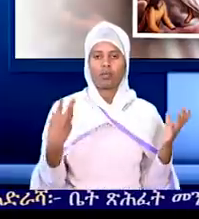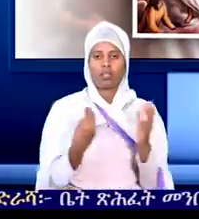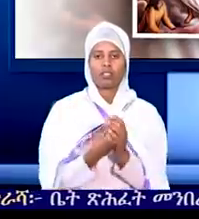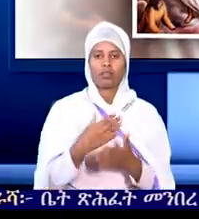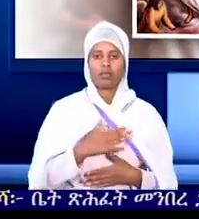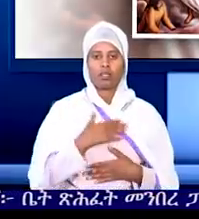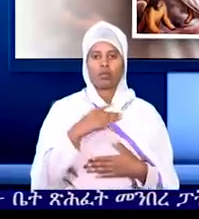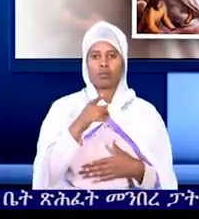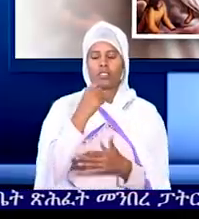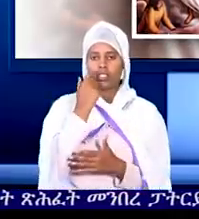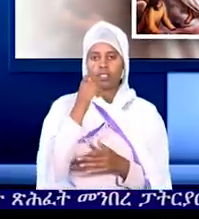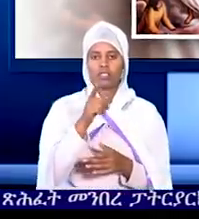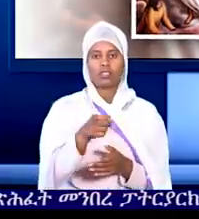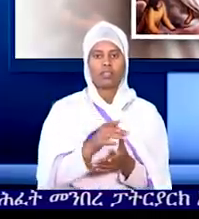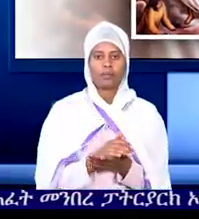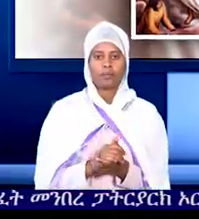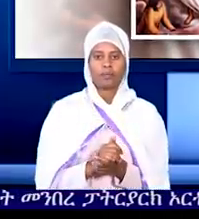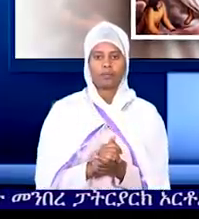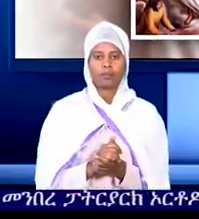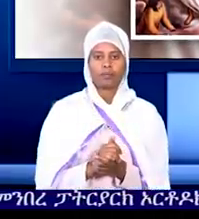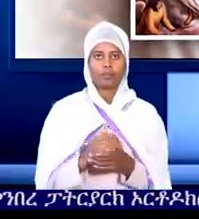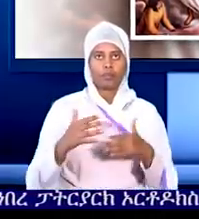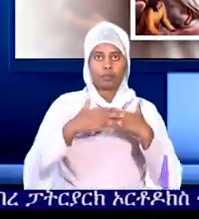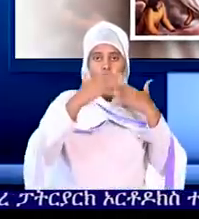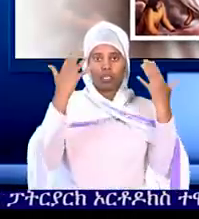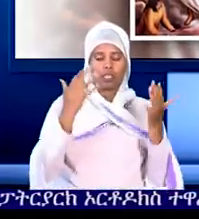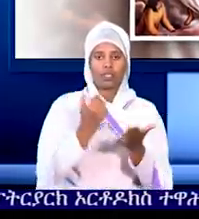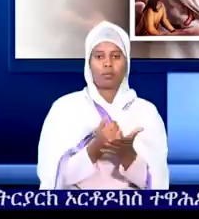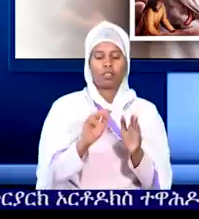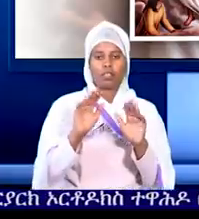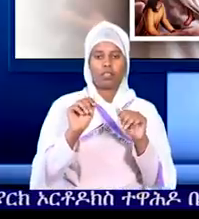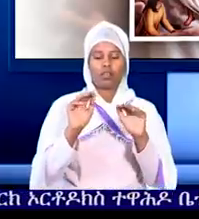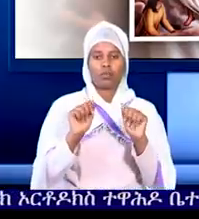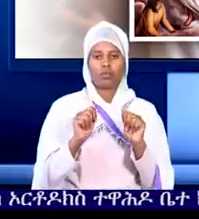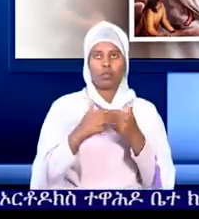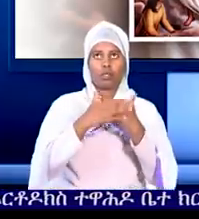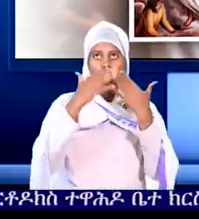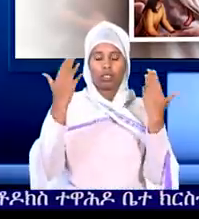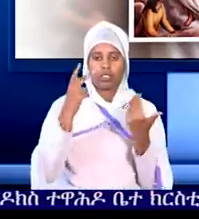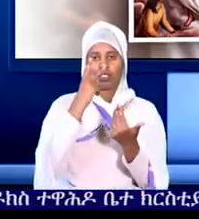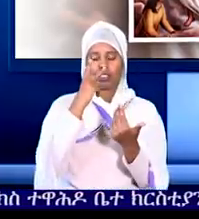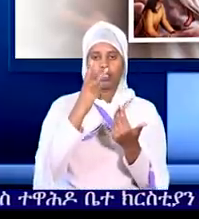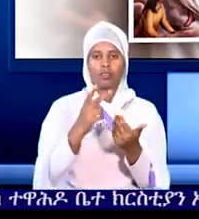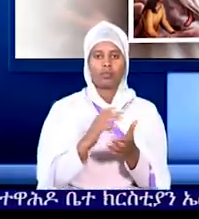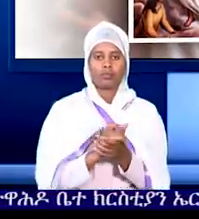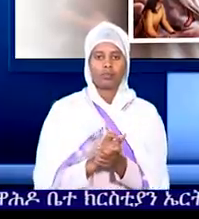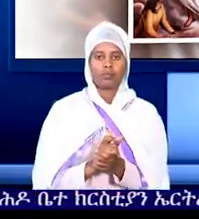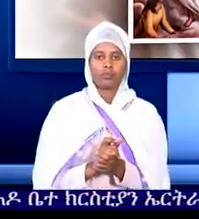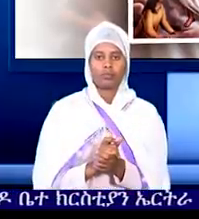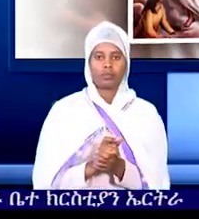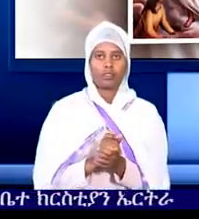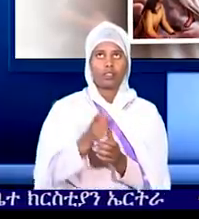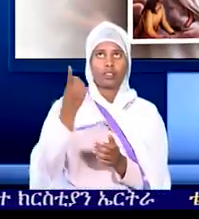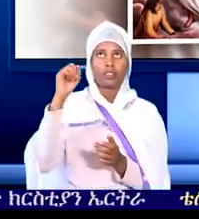እዚኣ ንተሓጐስ፣ በዛ ዕለት እዚኣ ብርሃን ረኺብና ኢና እሞ ንብርሃንና ርኢና